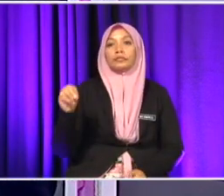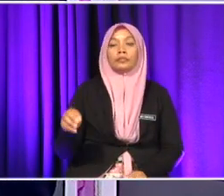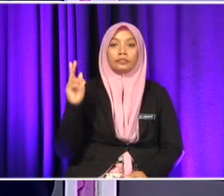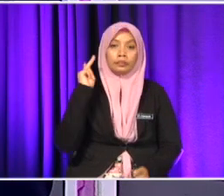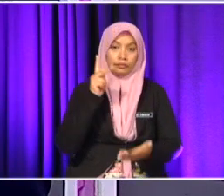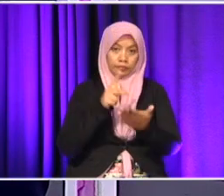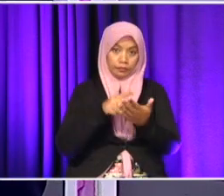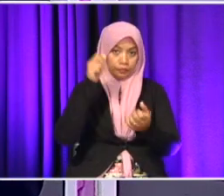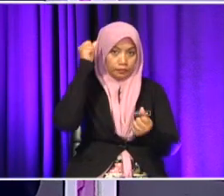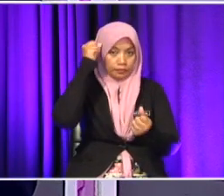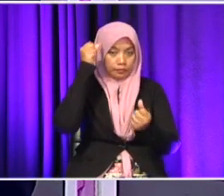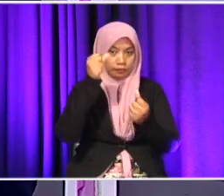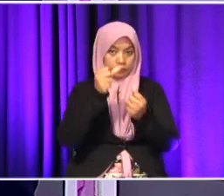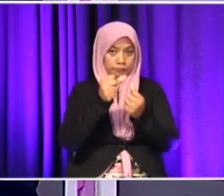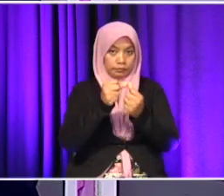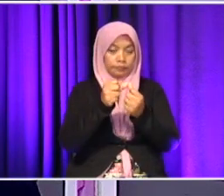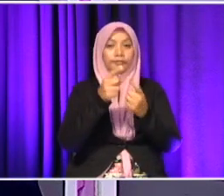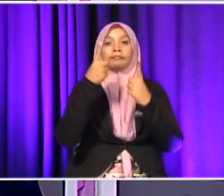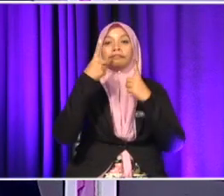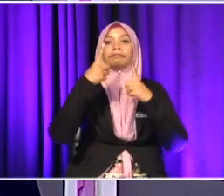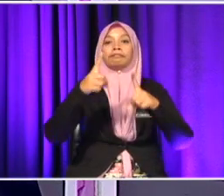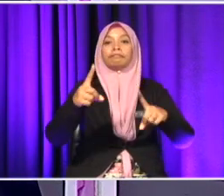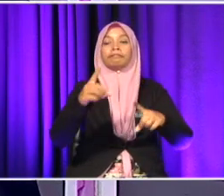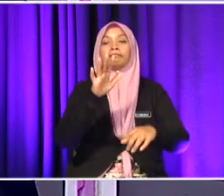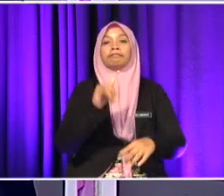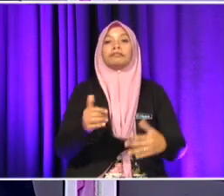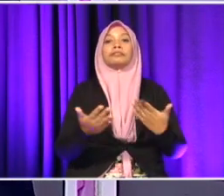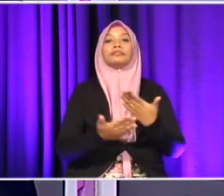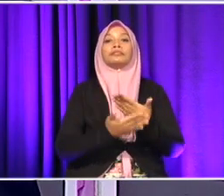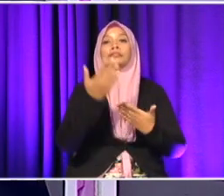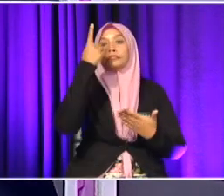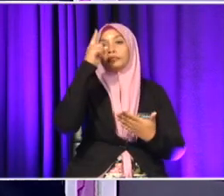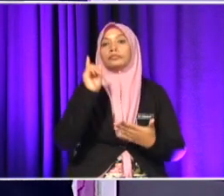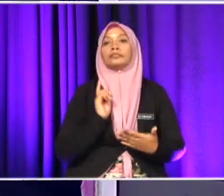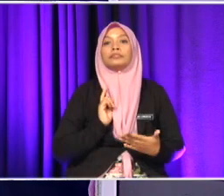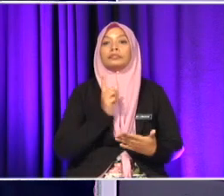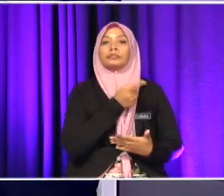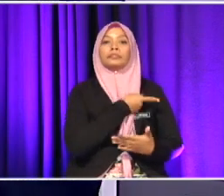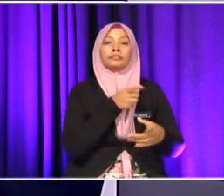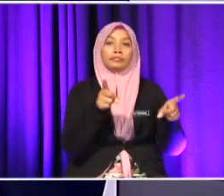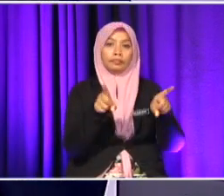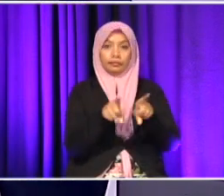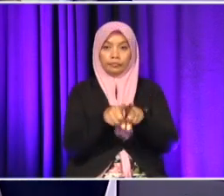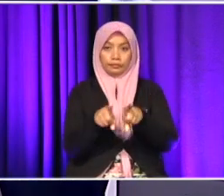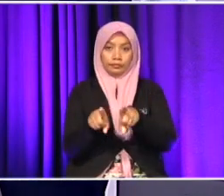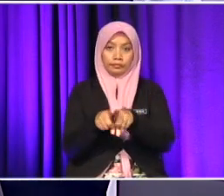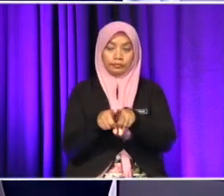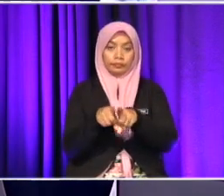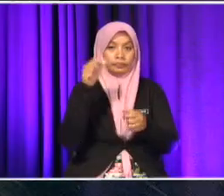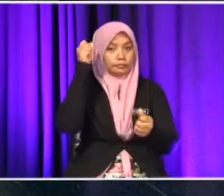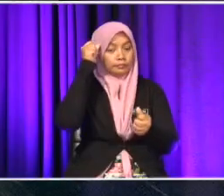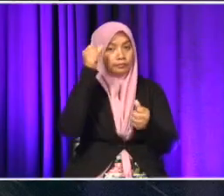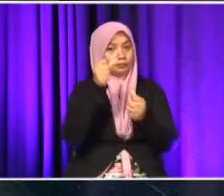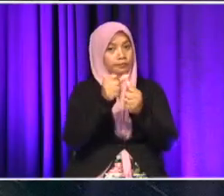bentuk soal dan jawaban yang mudah untuk kita sama-sama ee ingat apa yang begitulah pelajari